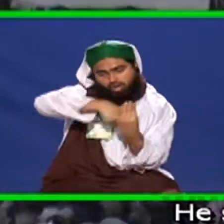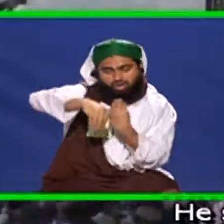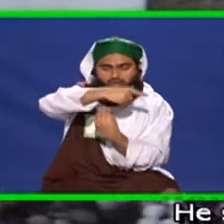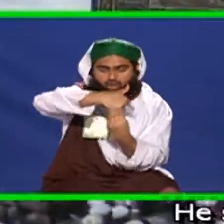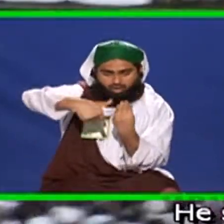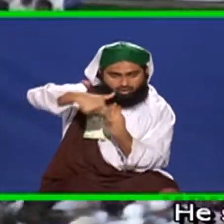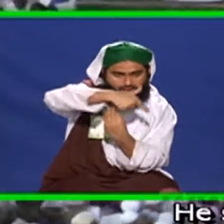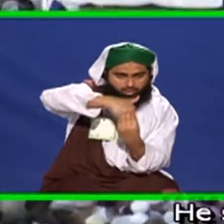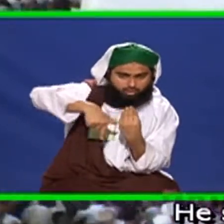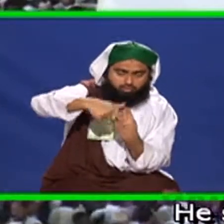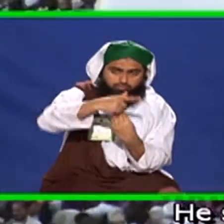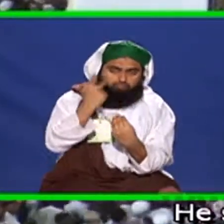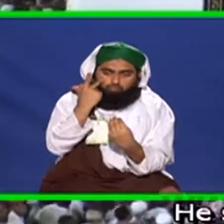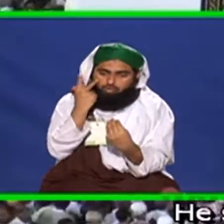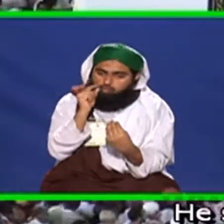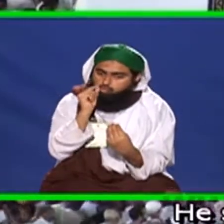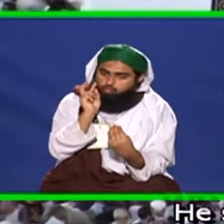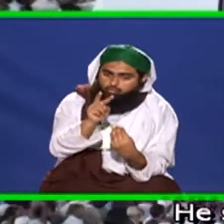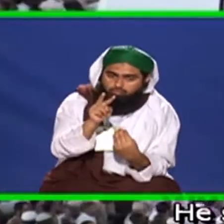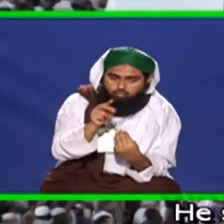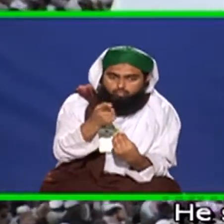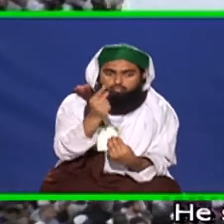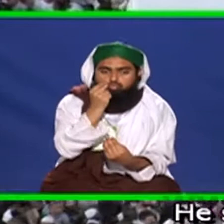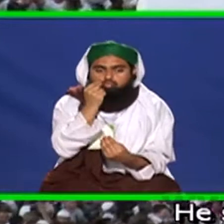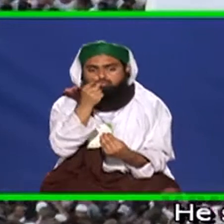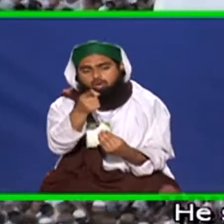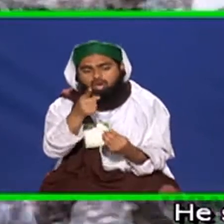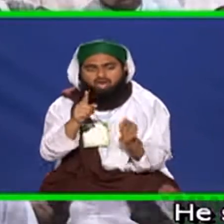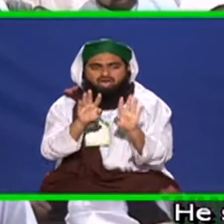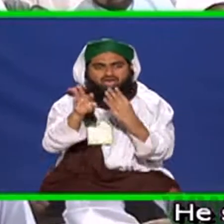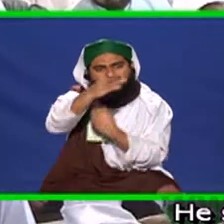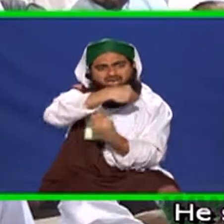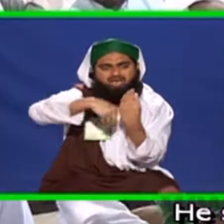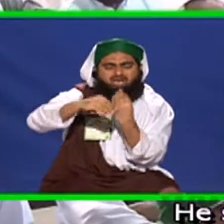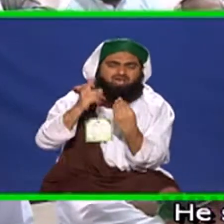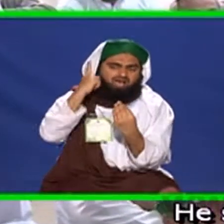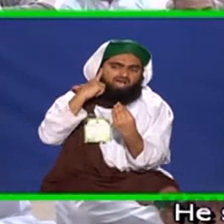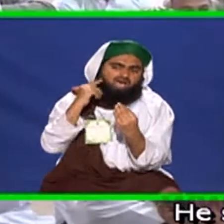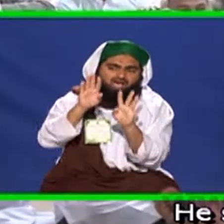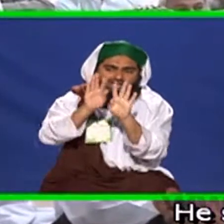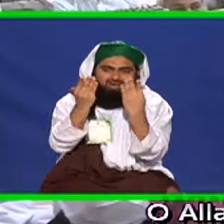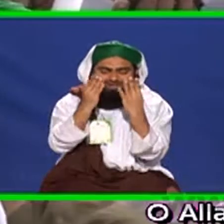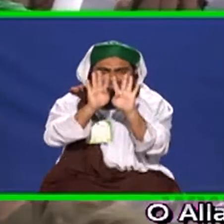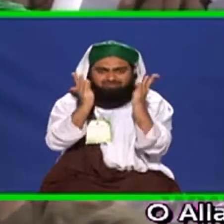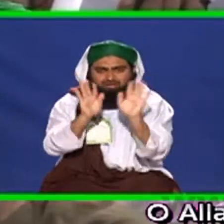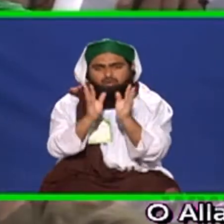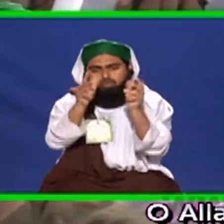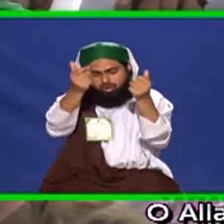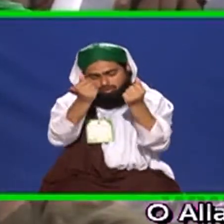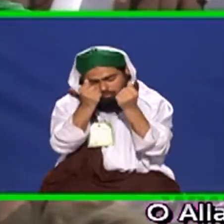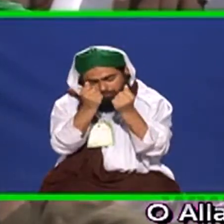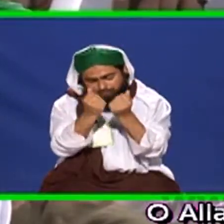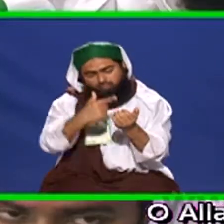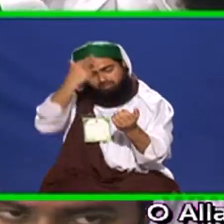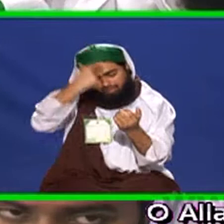وہ کعبۃ اللہ شریف کے غلاف سے لپٹ کر رو کر دعا مانگ رہا تھا کہ یا اللہ اگر میرے